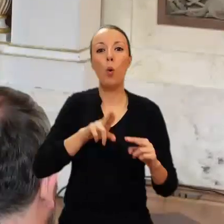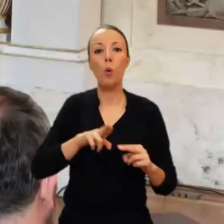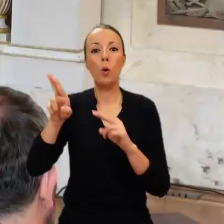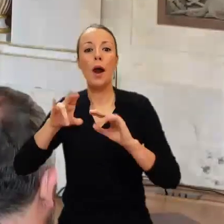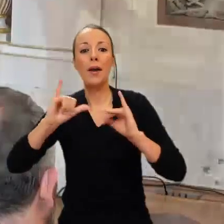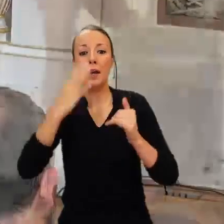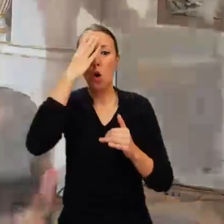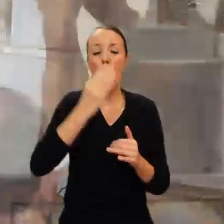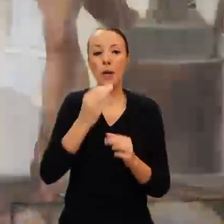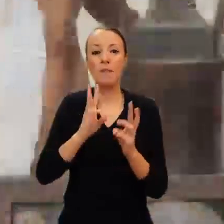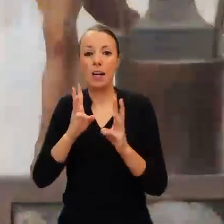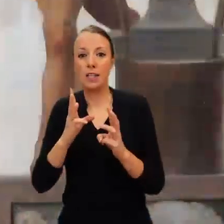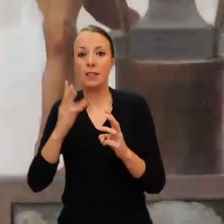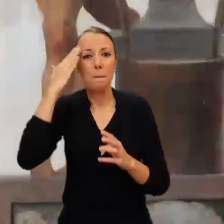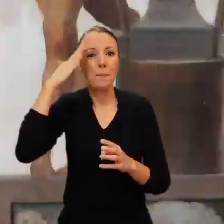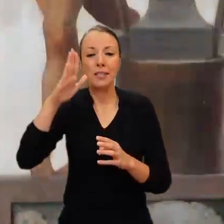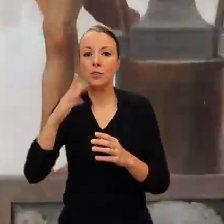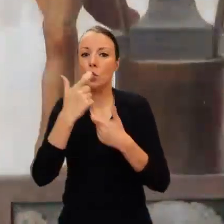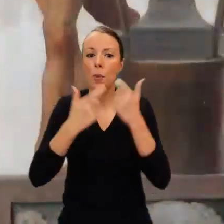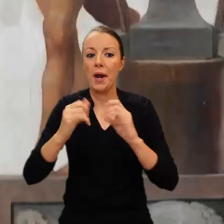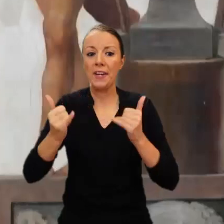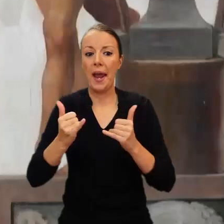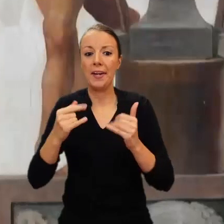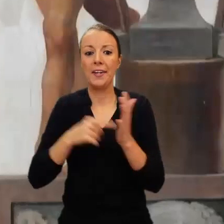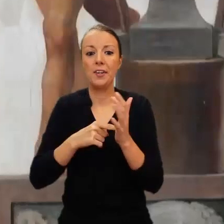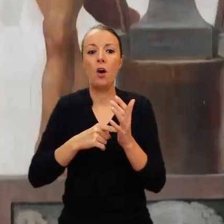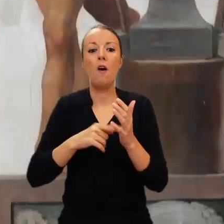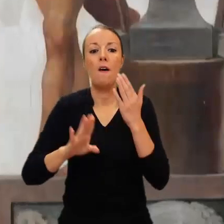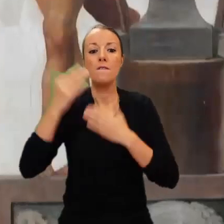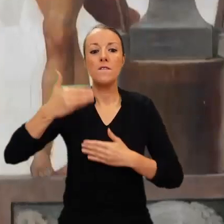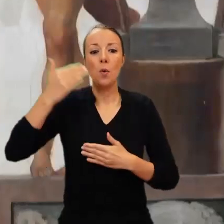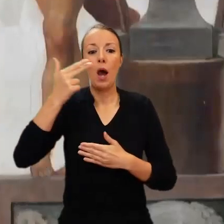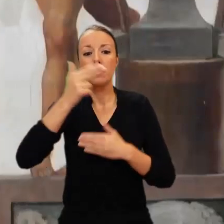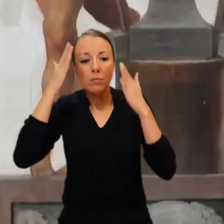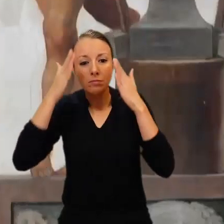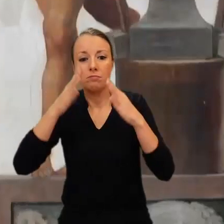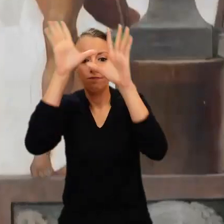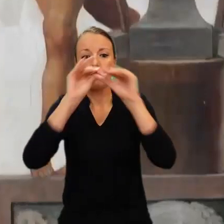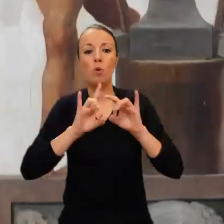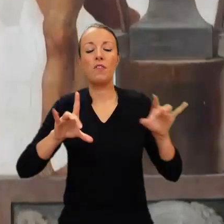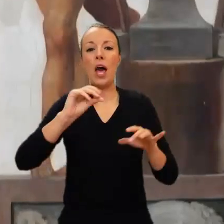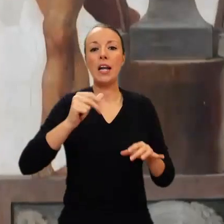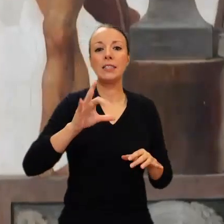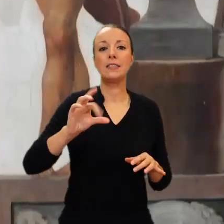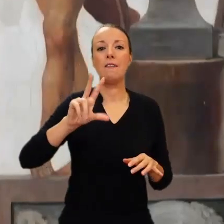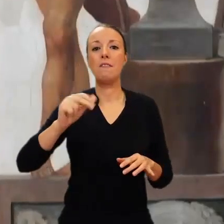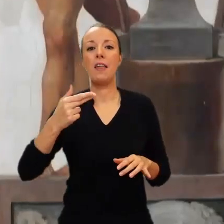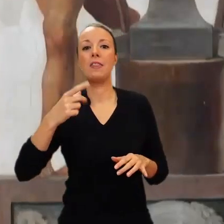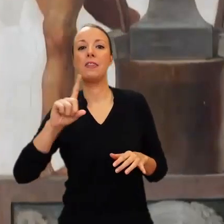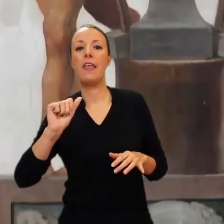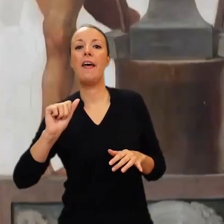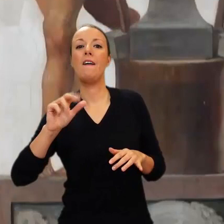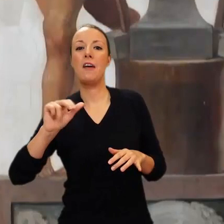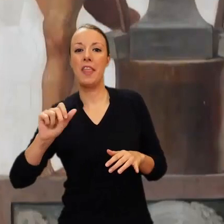obrazy w warsztacie mistrza. Wykład dedykowany pamięci profesora Ernsta van den Wetteringa. A 15